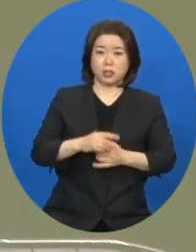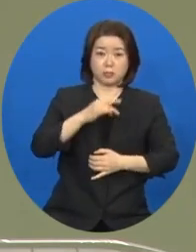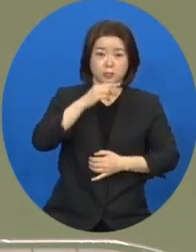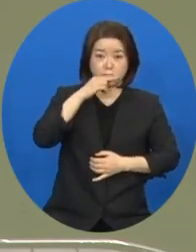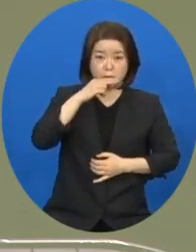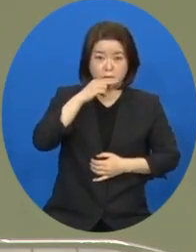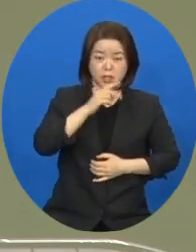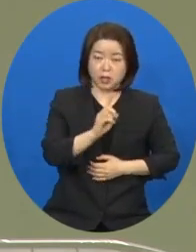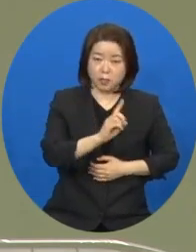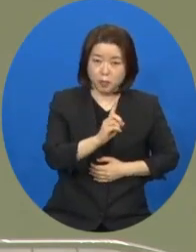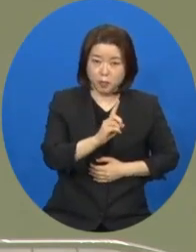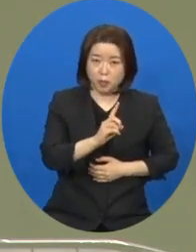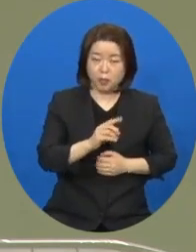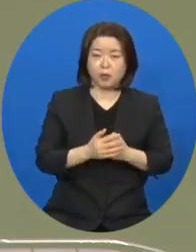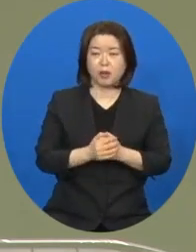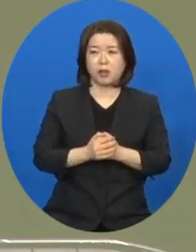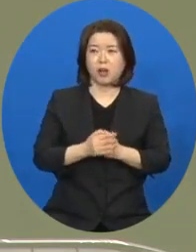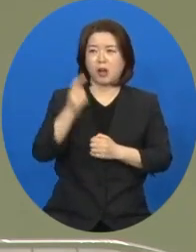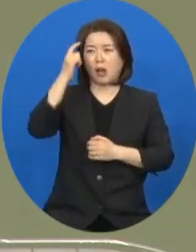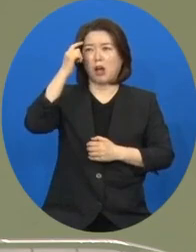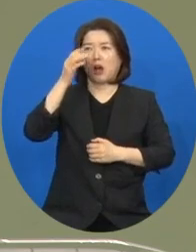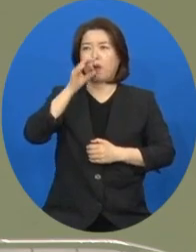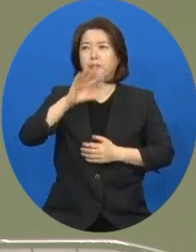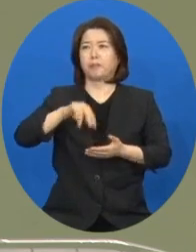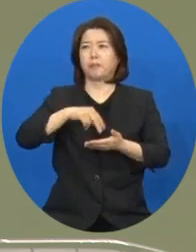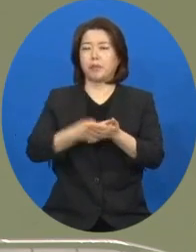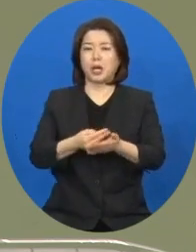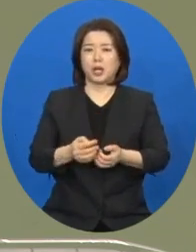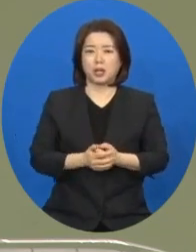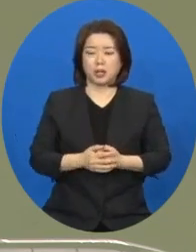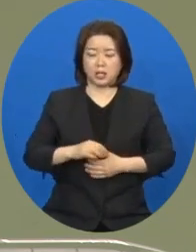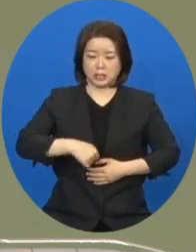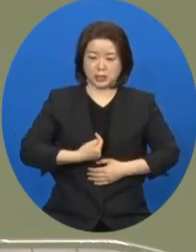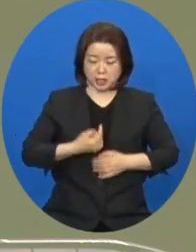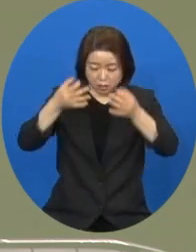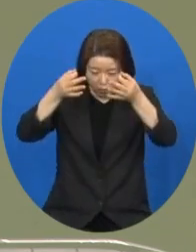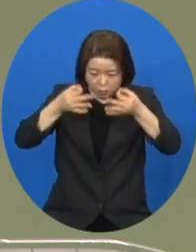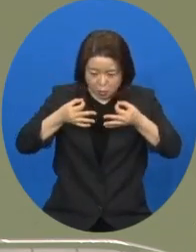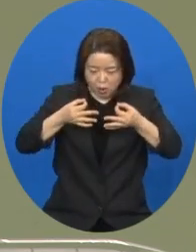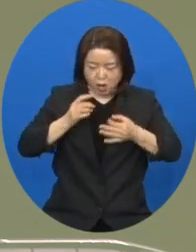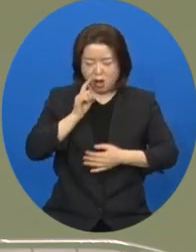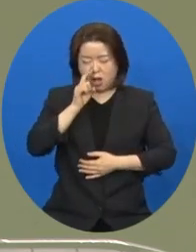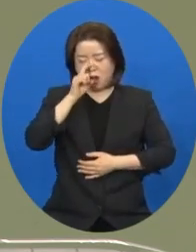선지자가 기절하는 줄 알았어요. 자기 모습이 얼마나 더러운지.